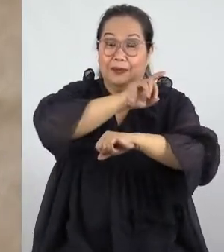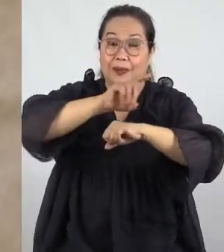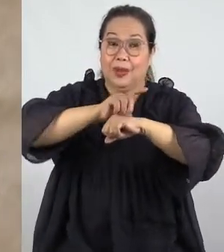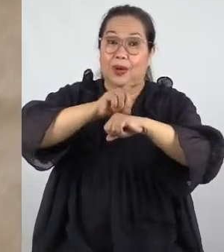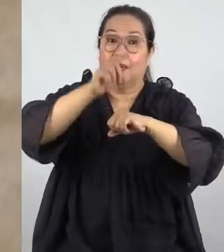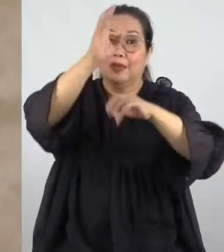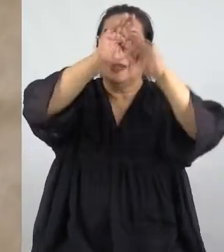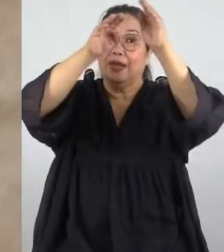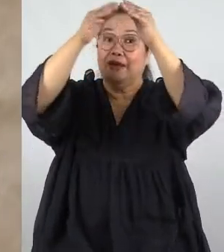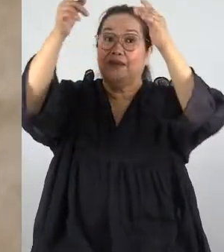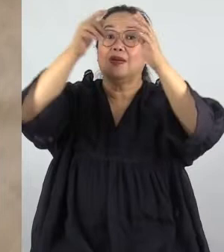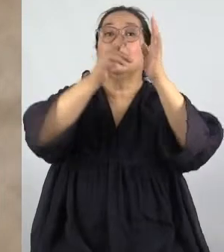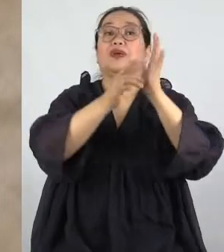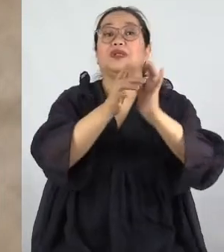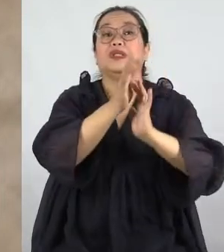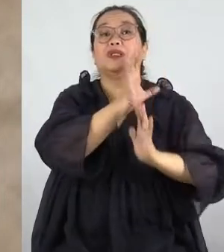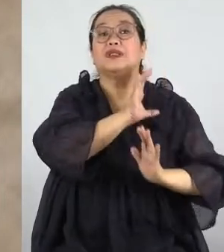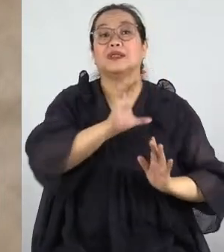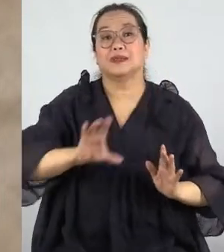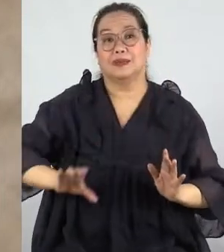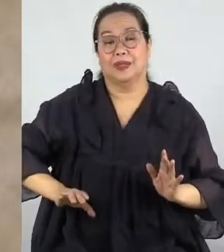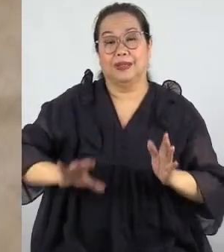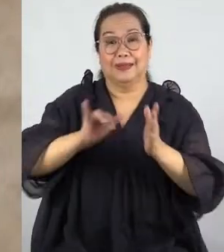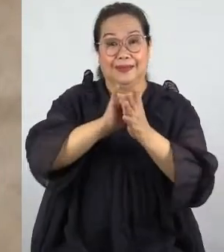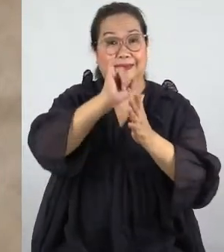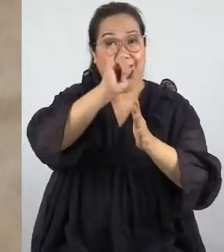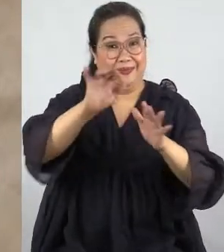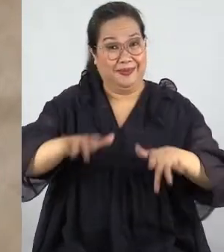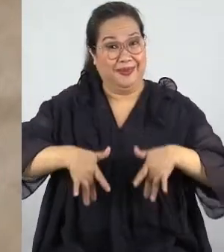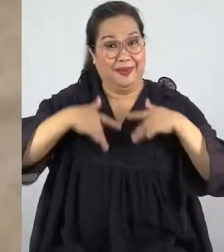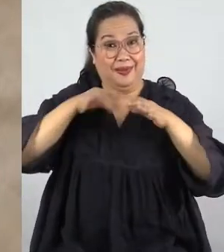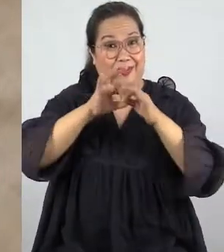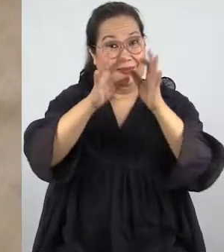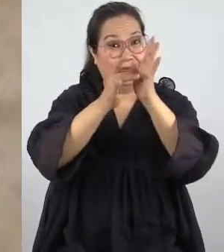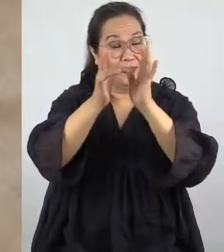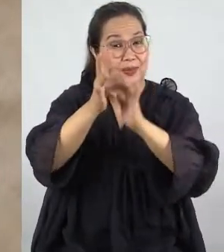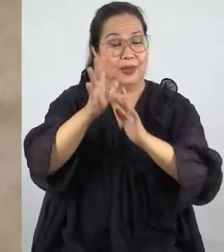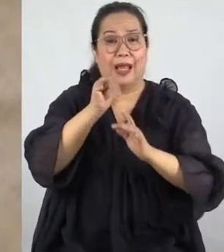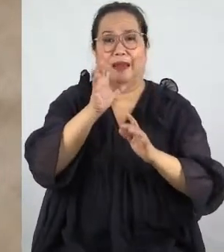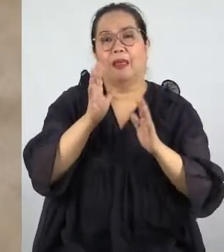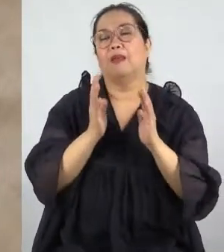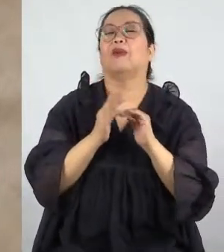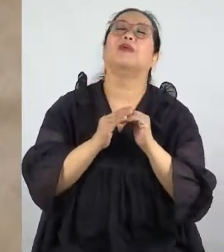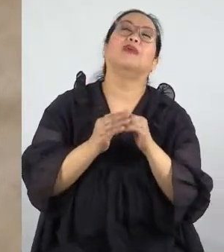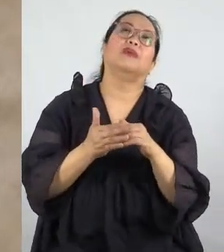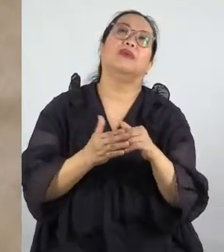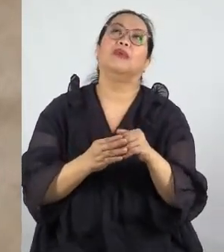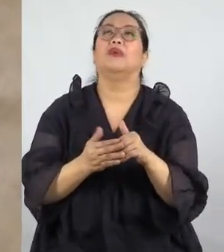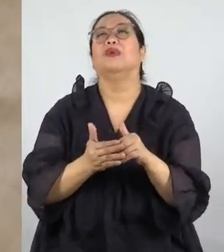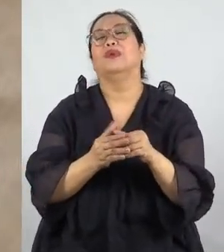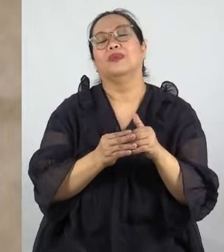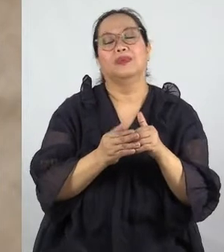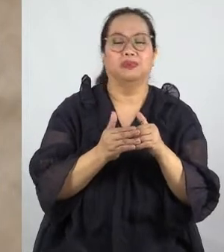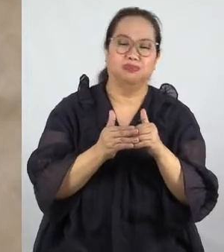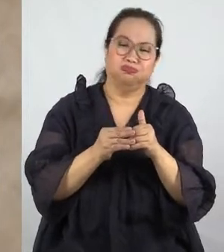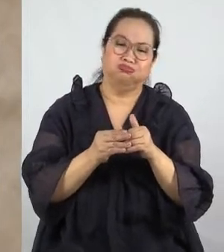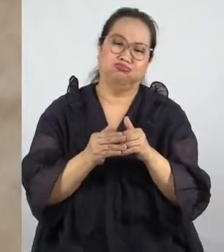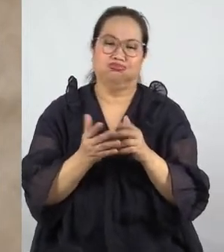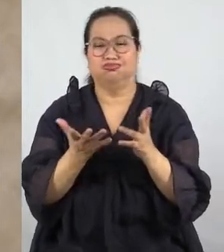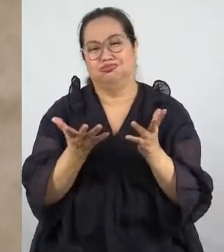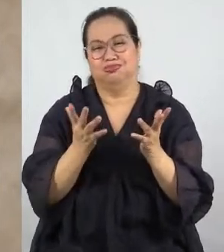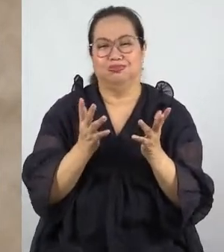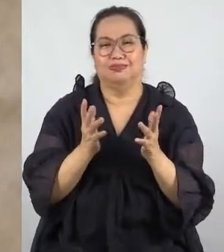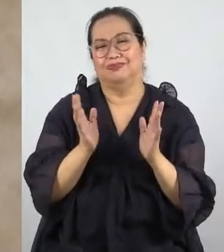and Savior Jesus Christ. Ganyan po ang buhay Kristiyano. Hindi yung papetek-petek lang. Hindi yung patambay-tambay